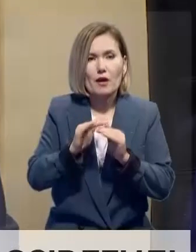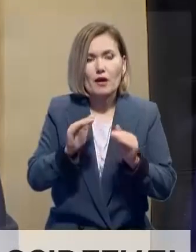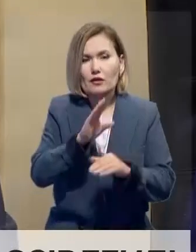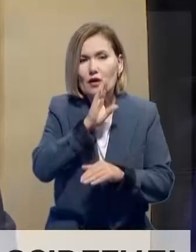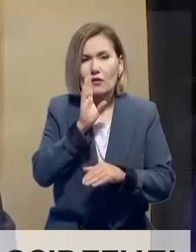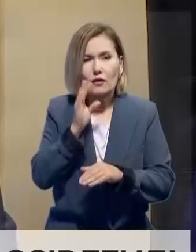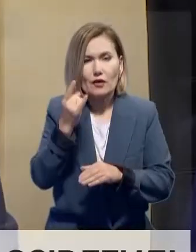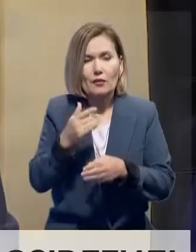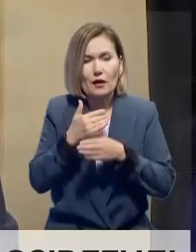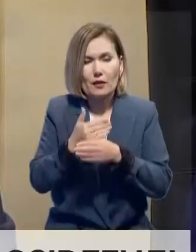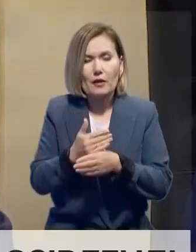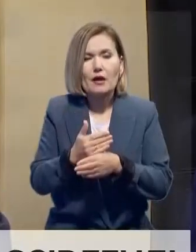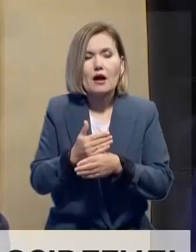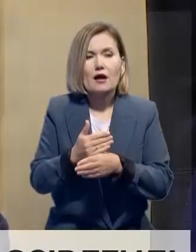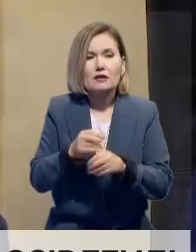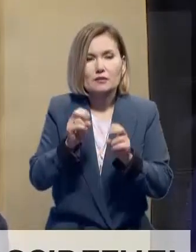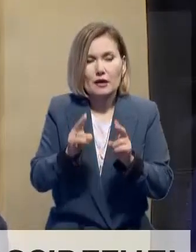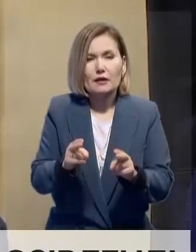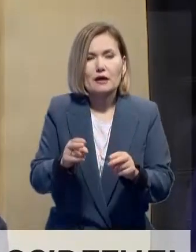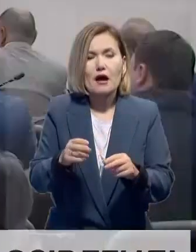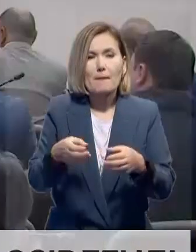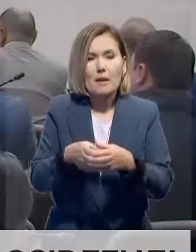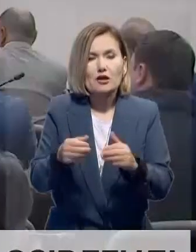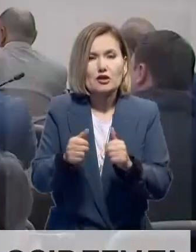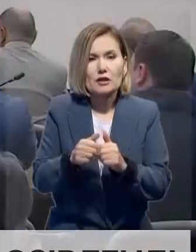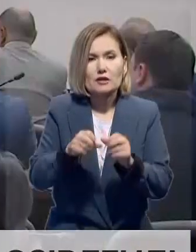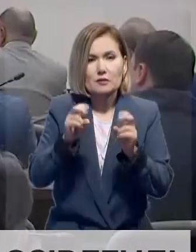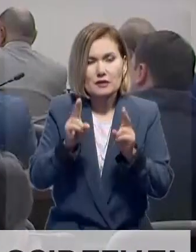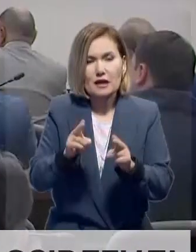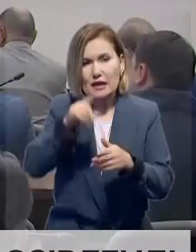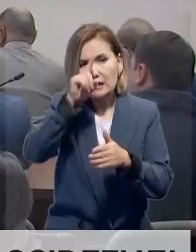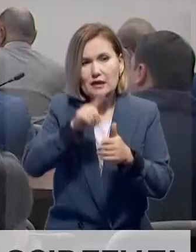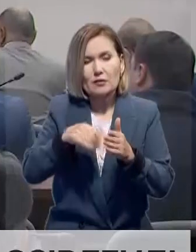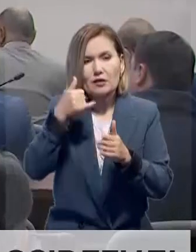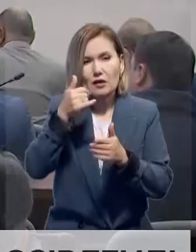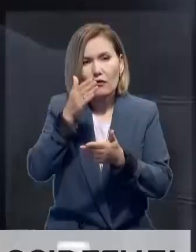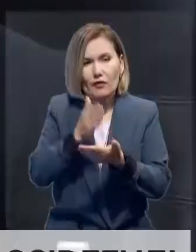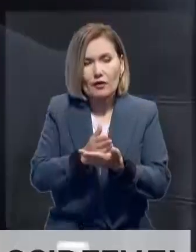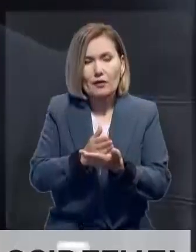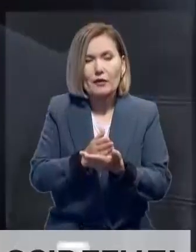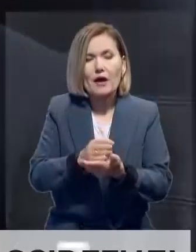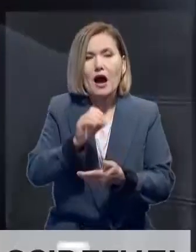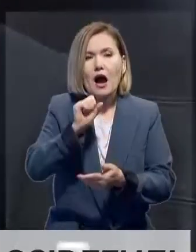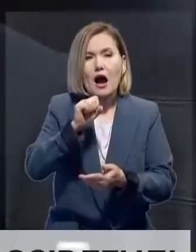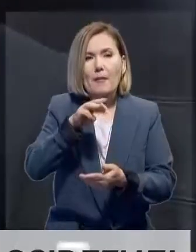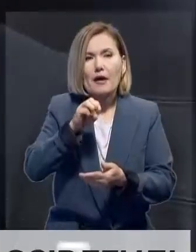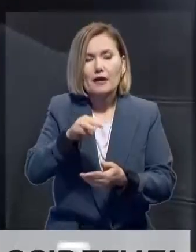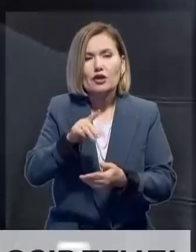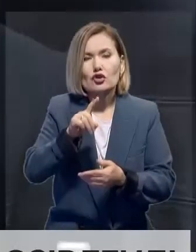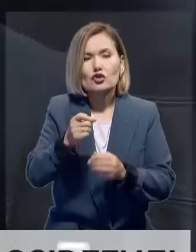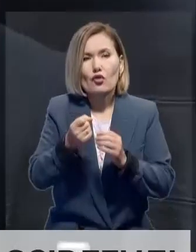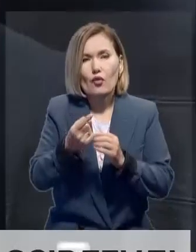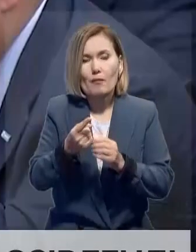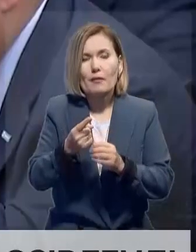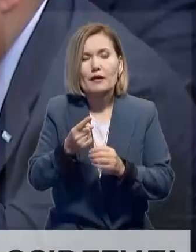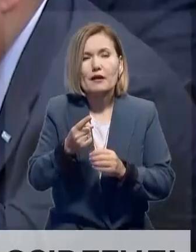партия жанынан бірыңғай сенім телефоны ұйымдастырылған. Бүгінде Аманат 111 жедел қызметін 47 мыңнан